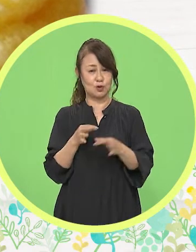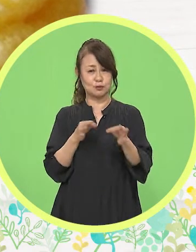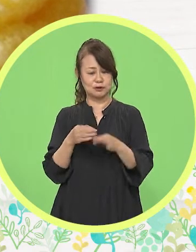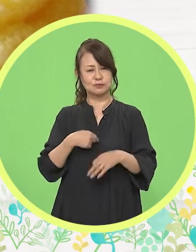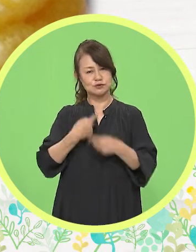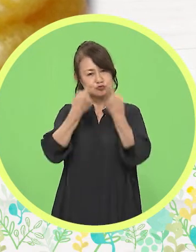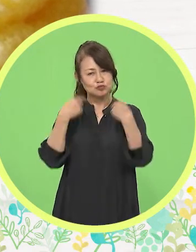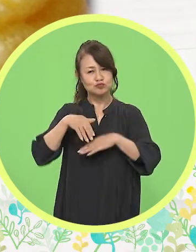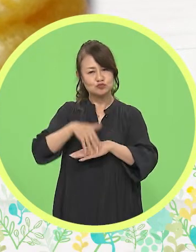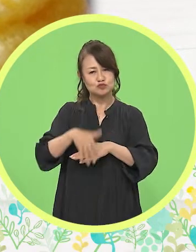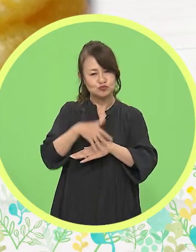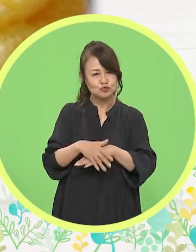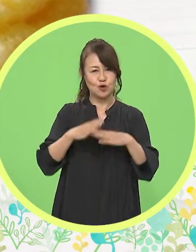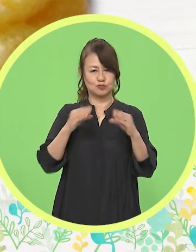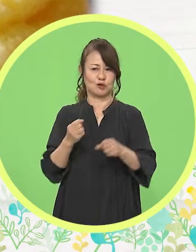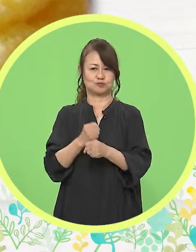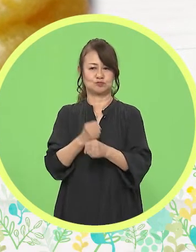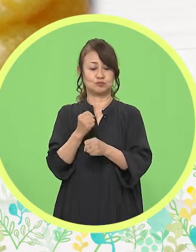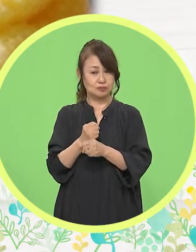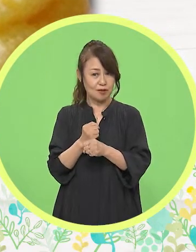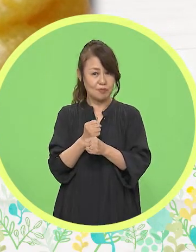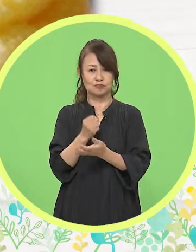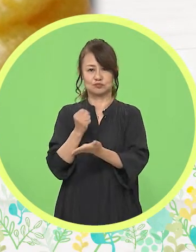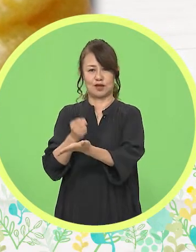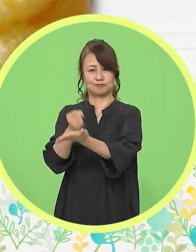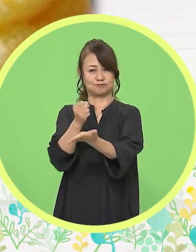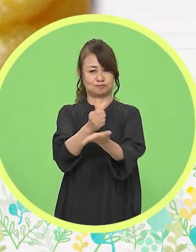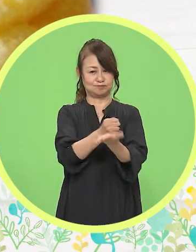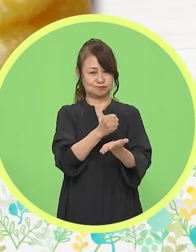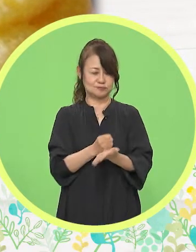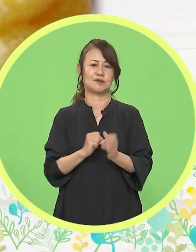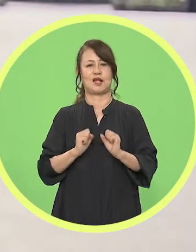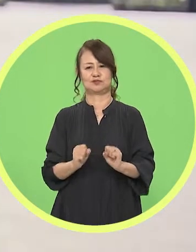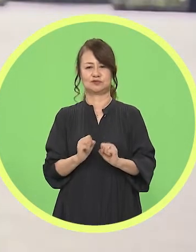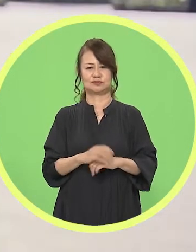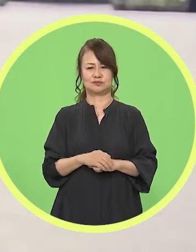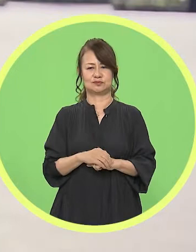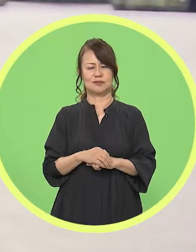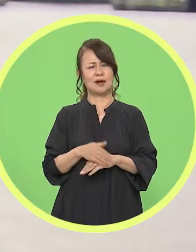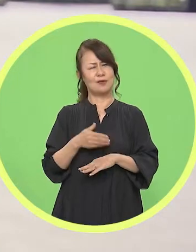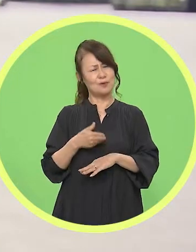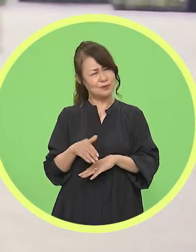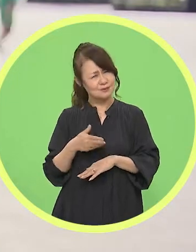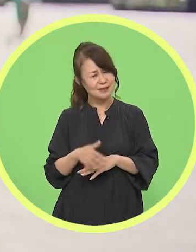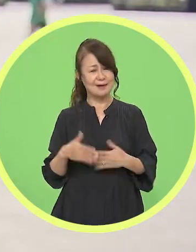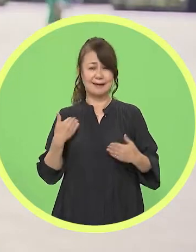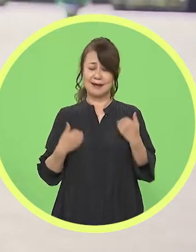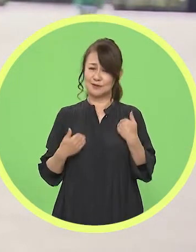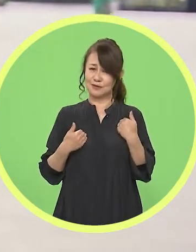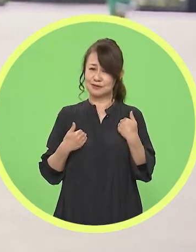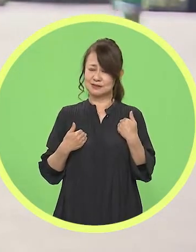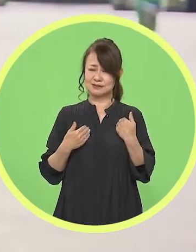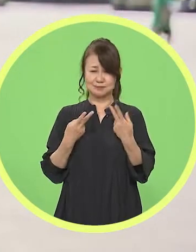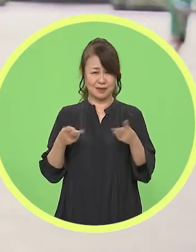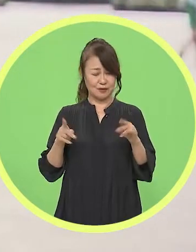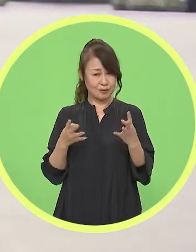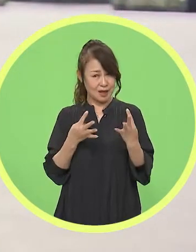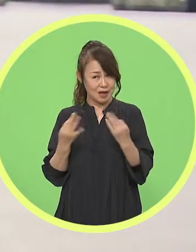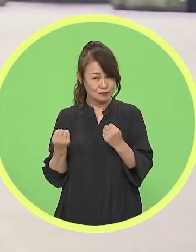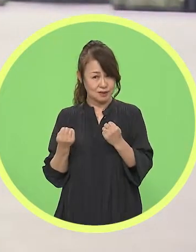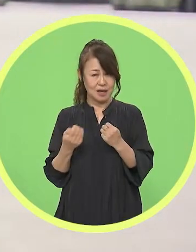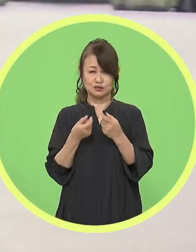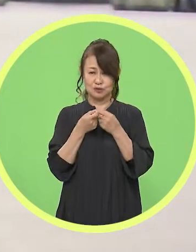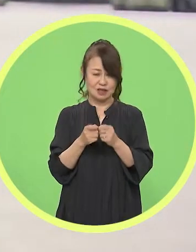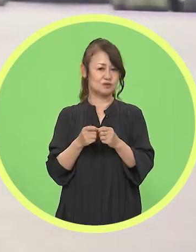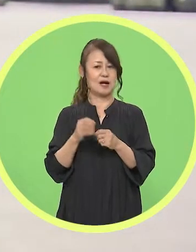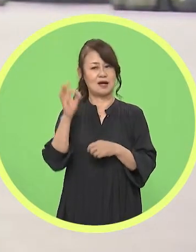独自にアレンジしたオムレツを食べ比べるスタンプラリーを開催します。 おしゃれで楽しいイベントだらけですよ。詳しくは